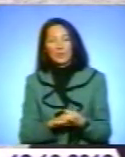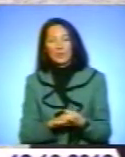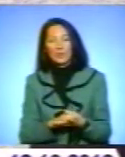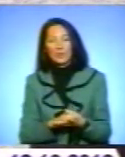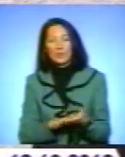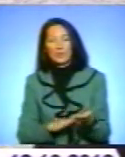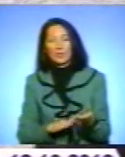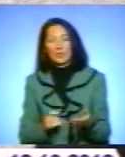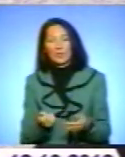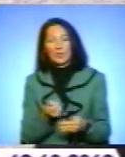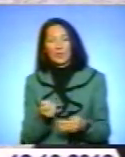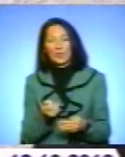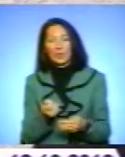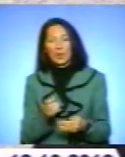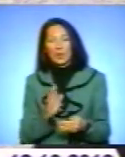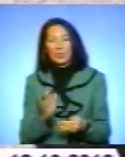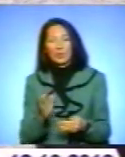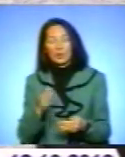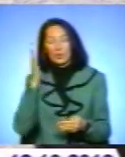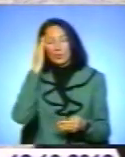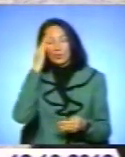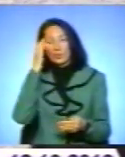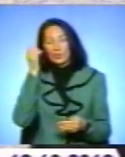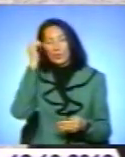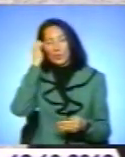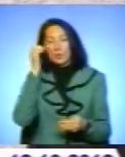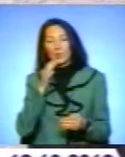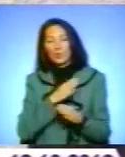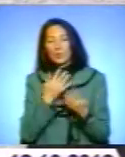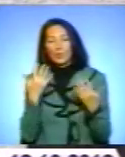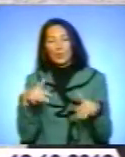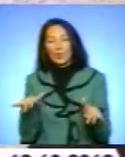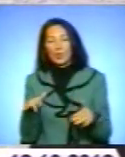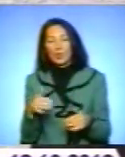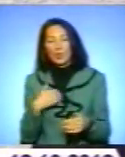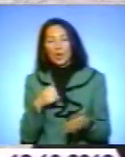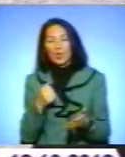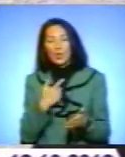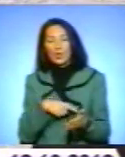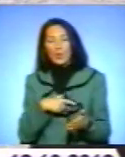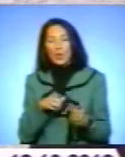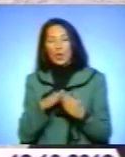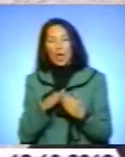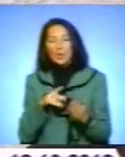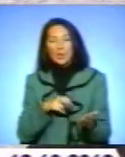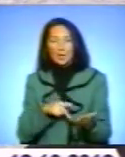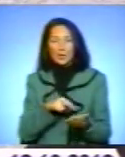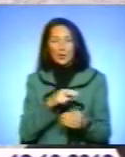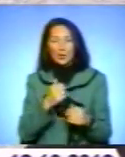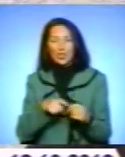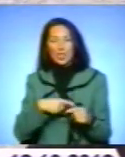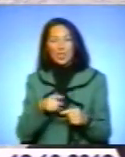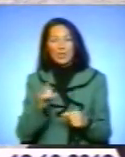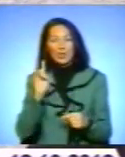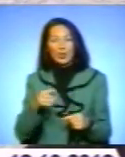Далі трохи в мене амнезія з головою. Далі, бо я до себе до хати залажу через вікно, бо маю ключів немає від